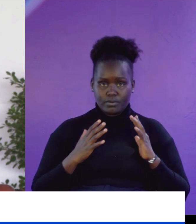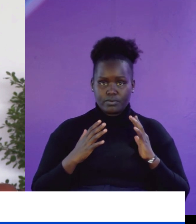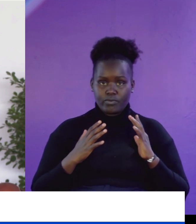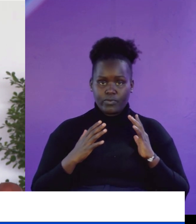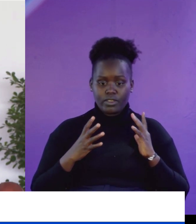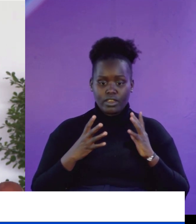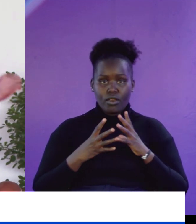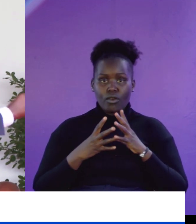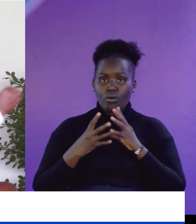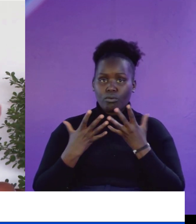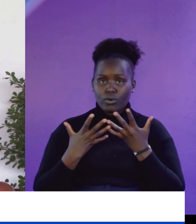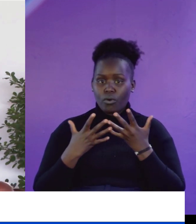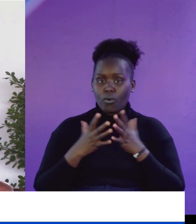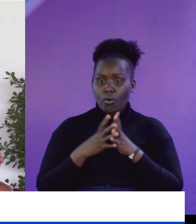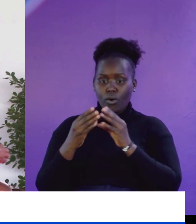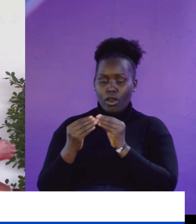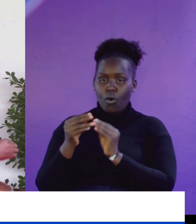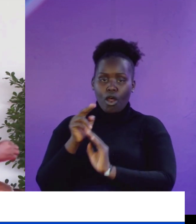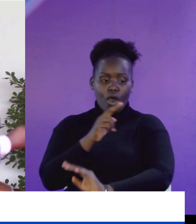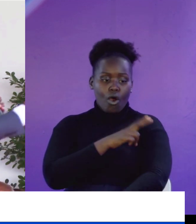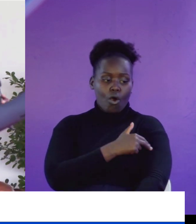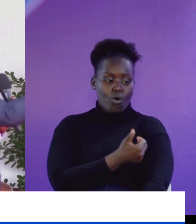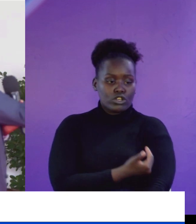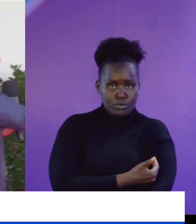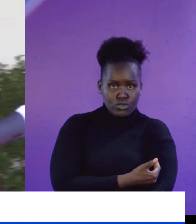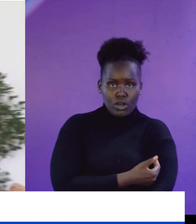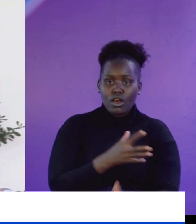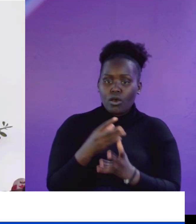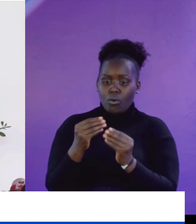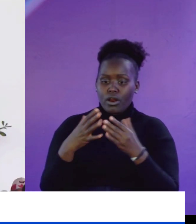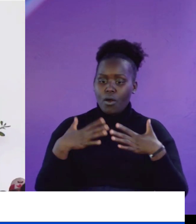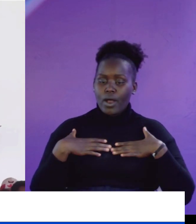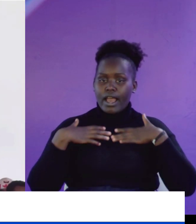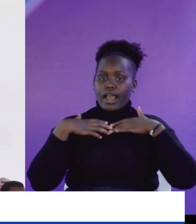kwenda kwa dispensary, kwenda kwa health center,